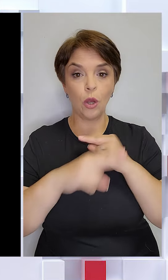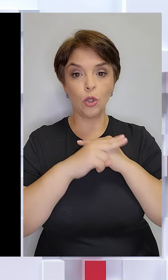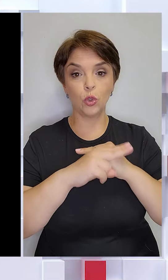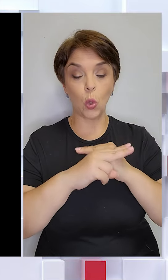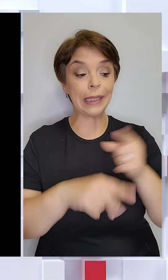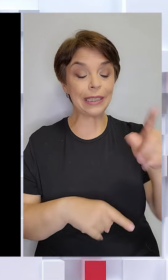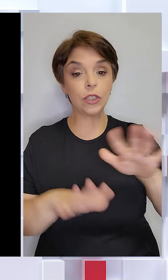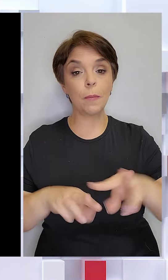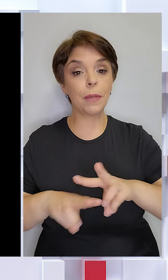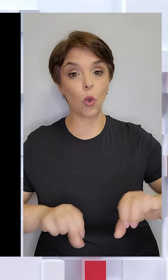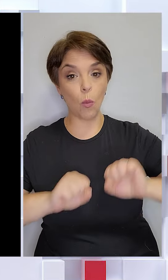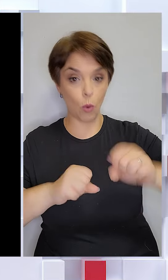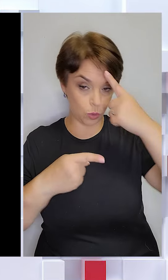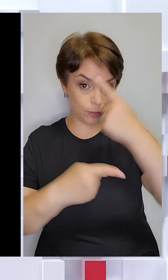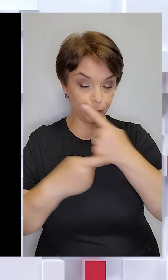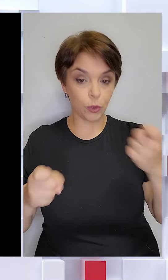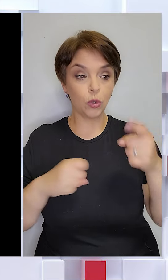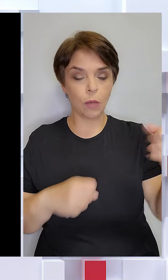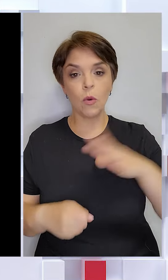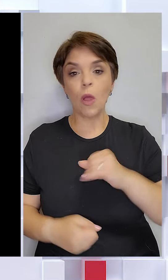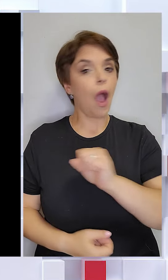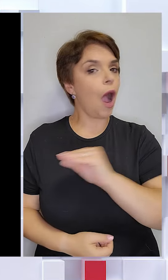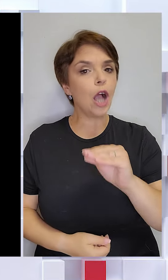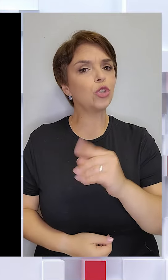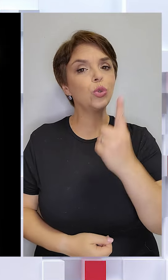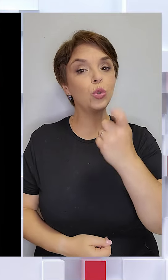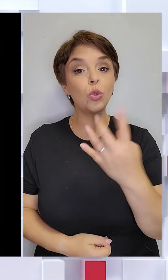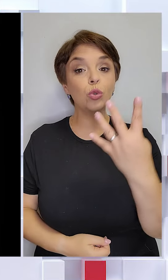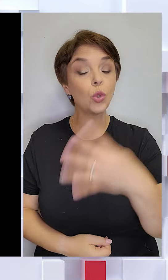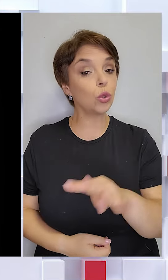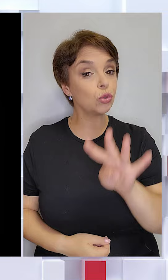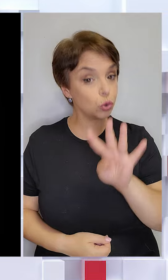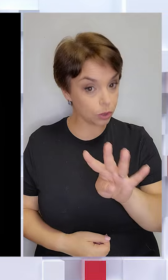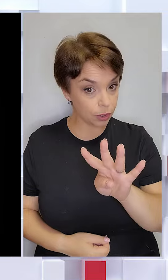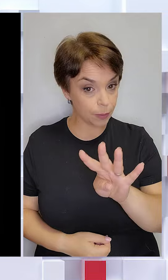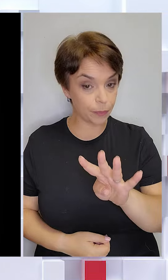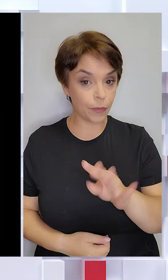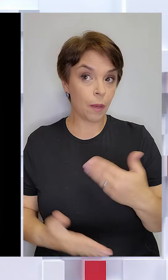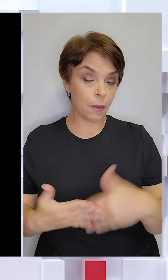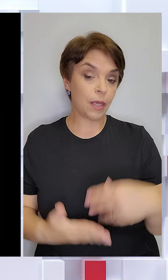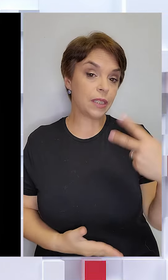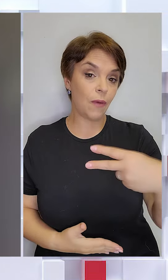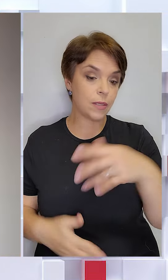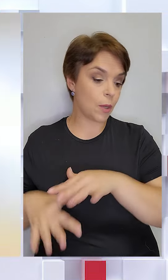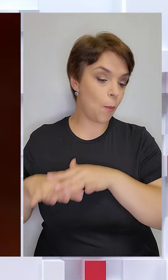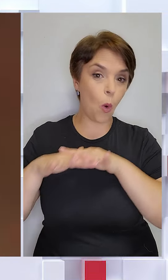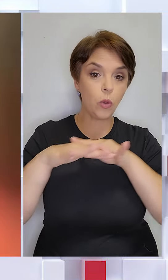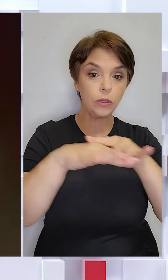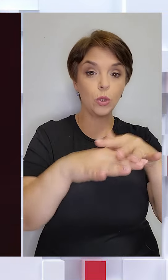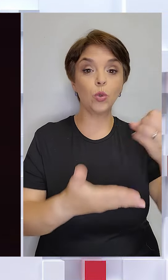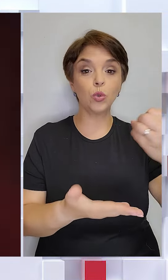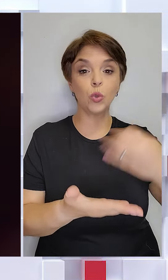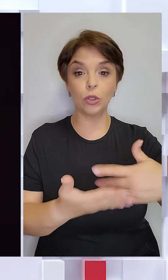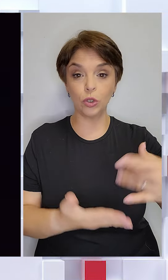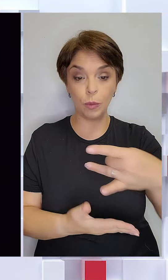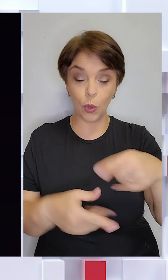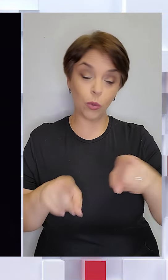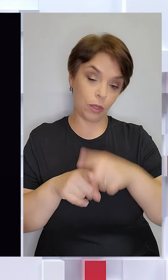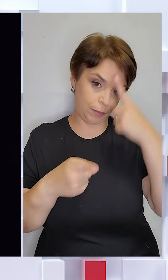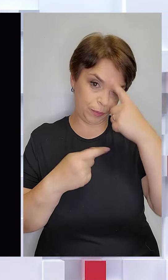дрони. Тамтешнє Міноборони повідомляло, що їх було аж 144. Зо два десятки полетіли до столичного регіону,